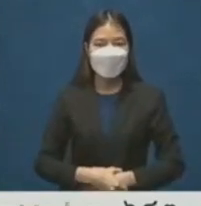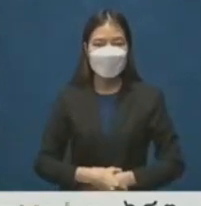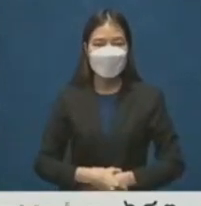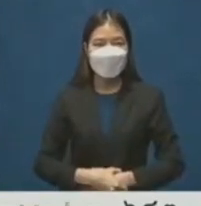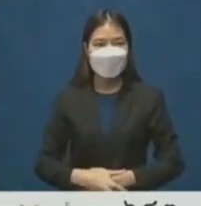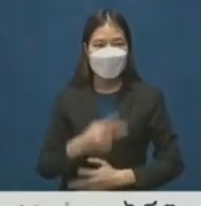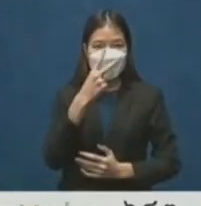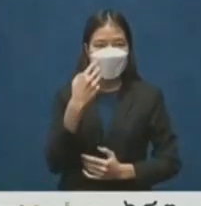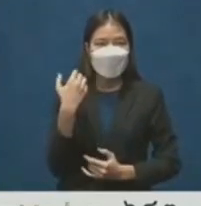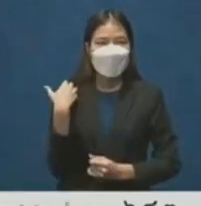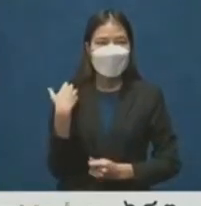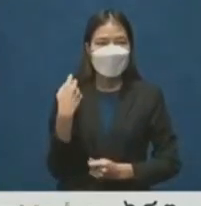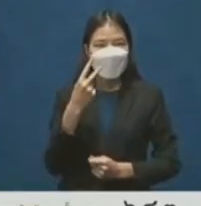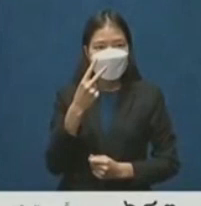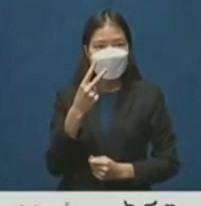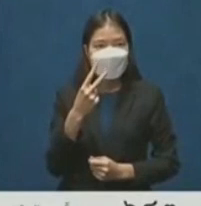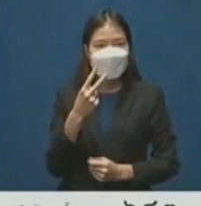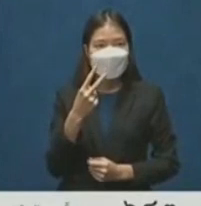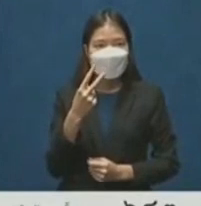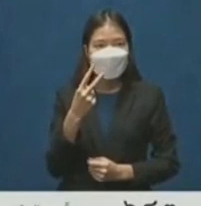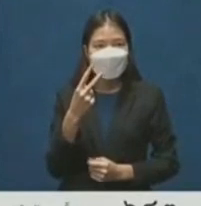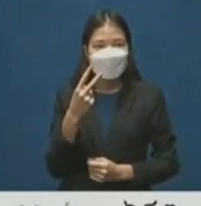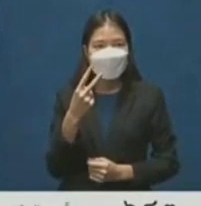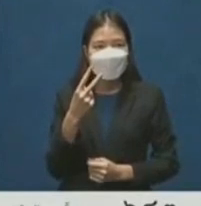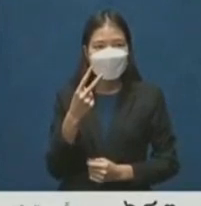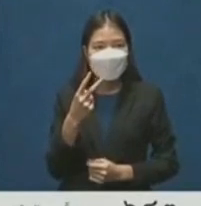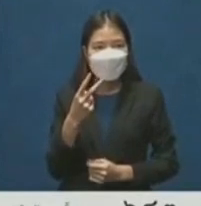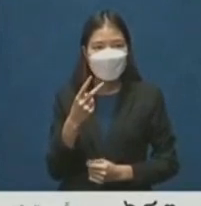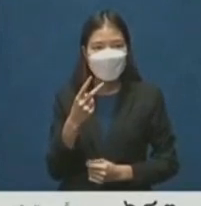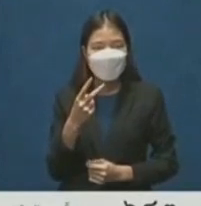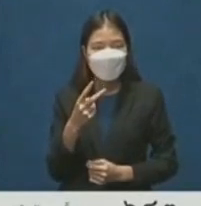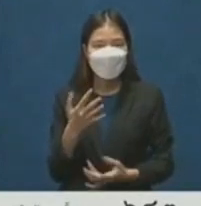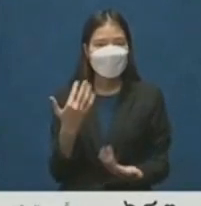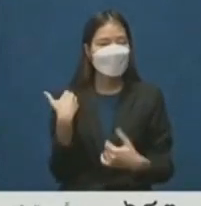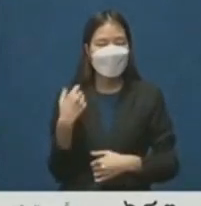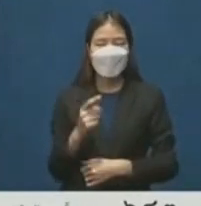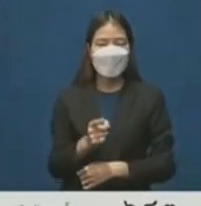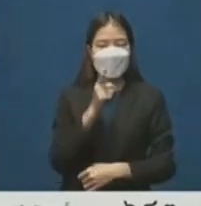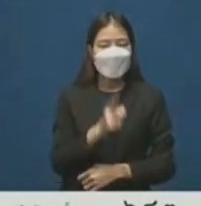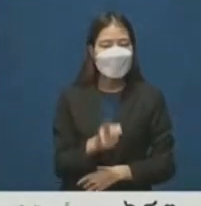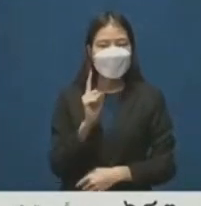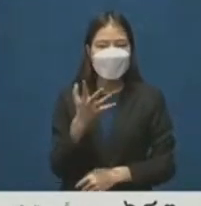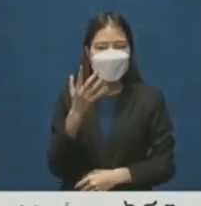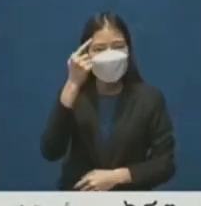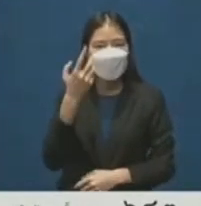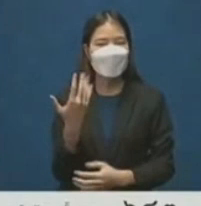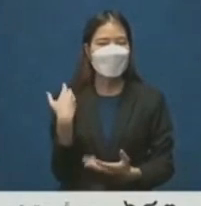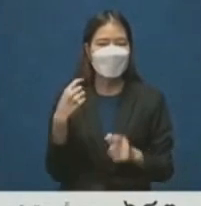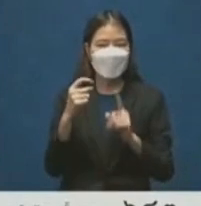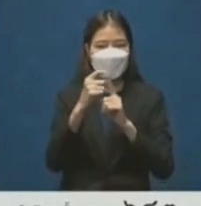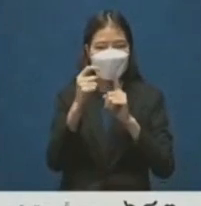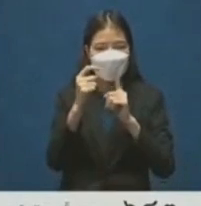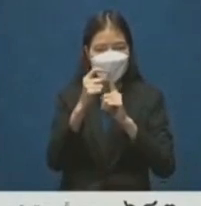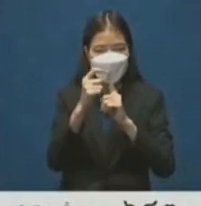ราะนั้นสิ่งที่มันขาดหายไปเนี่ยผมพยายามจะดูแล้วฮะจะใช่หรือไม่ผมไม่ทราบนี่ต้องเป็นคำถามฮะ